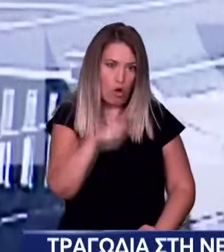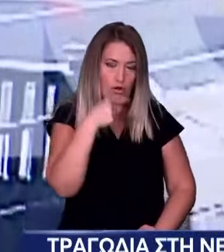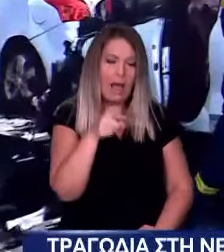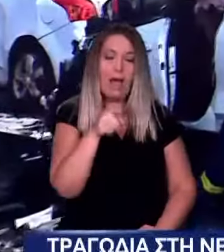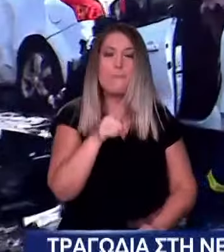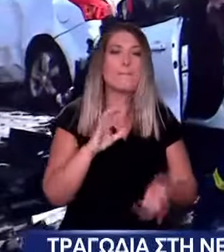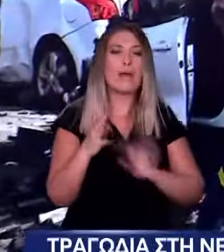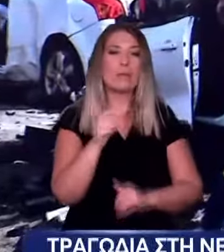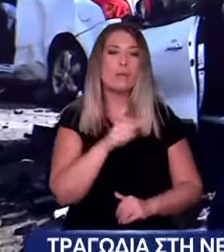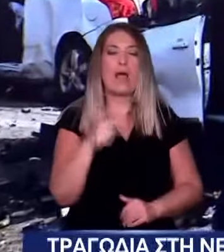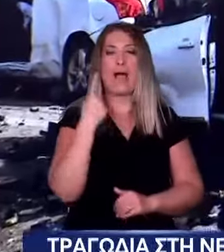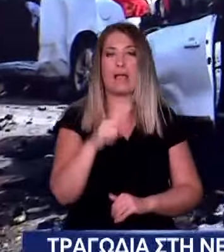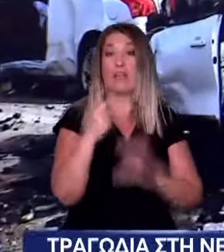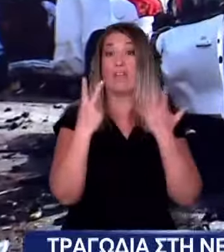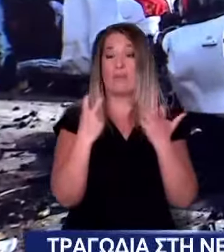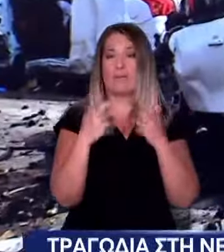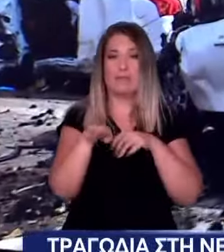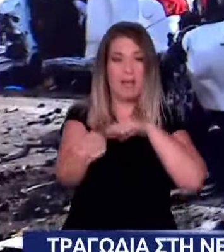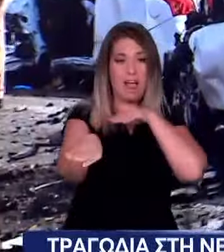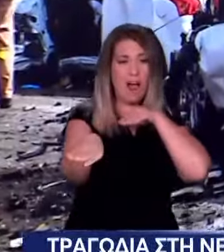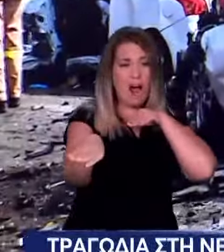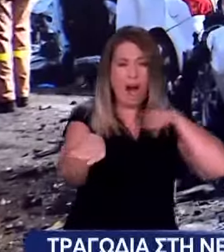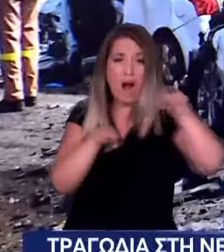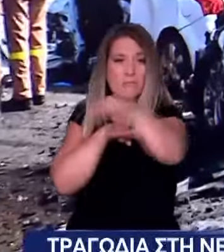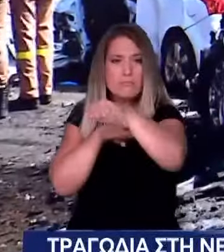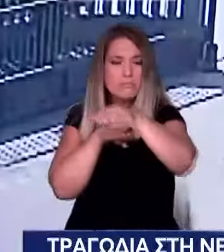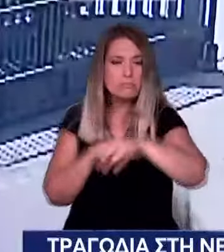του 170 χιλιόμετρα.